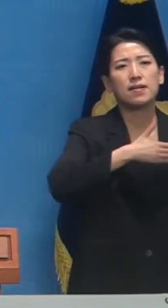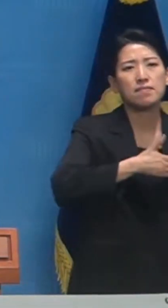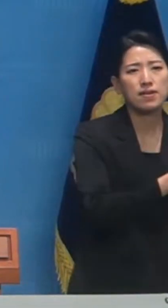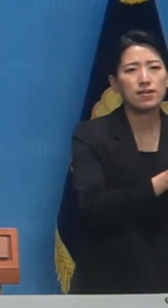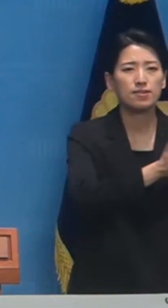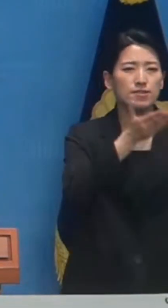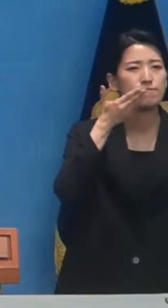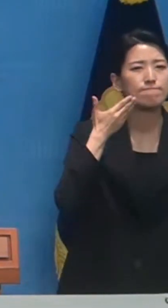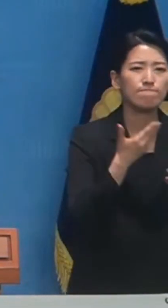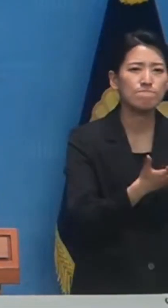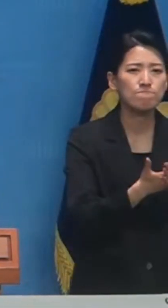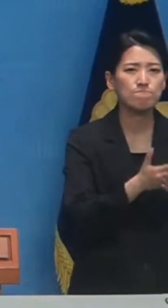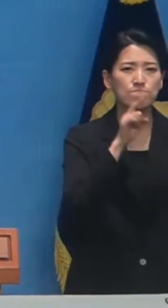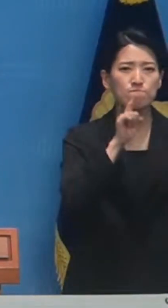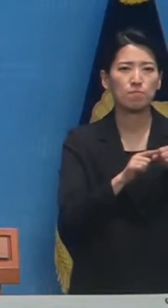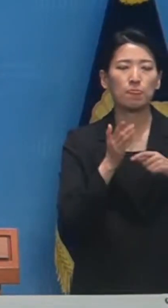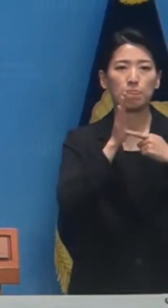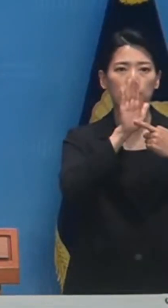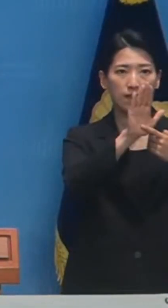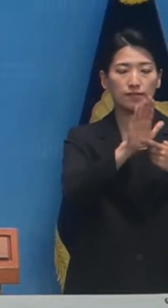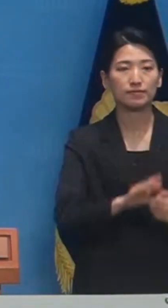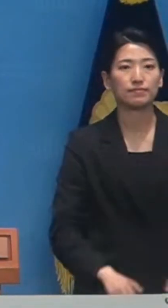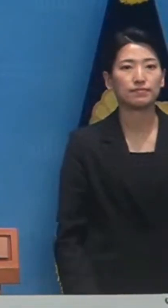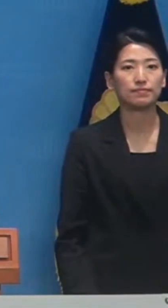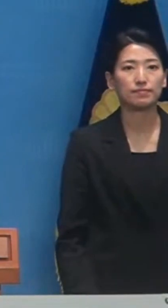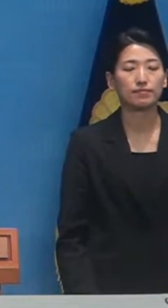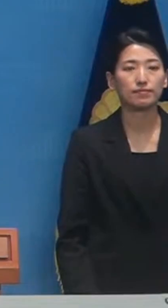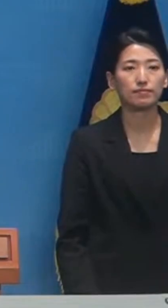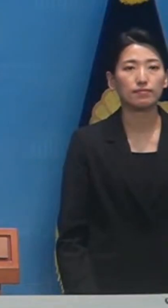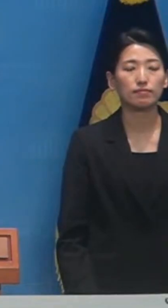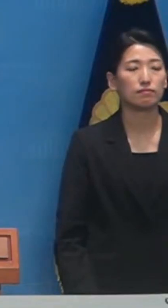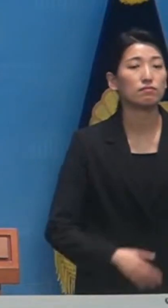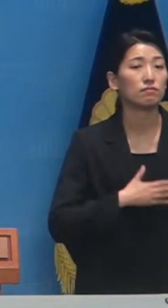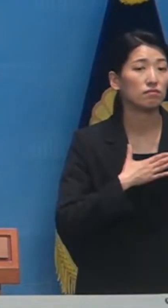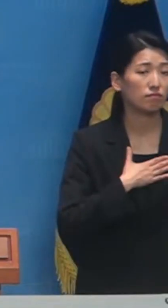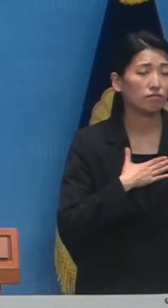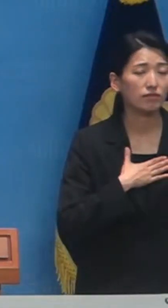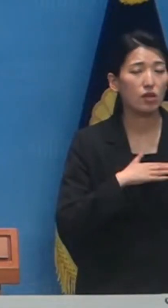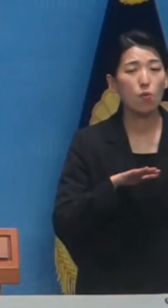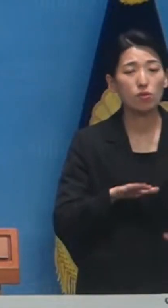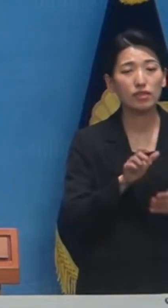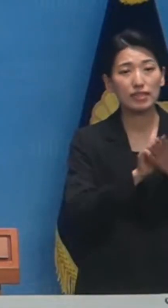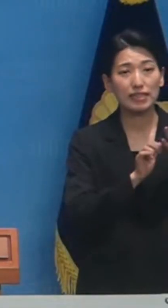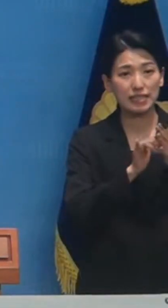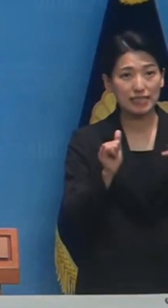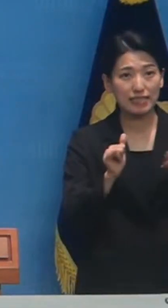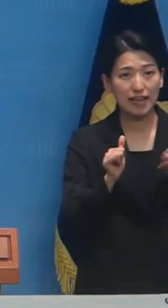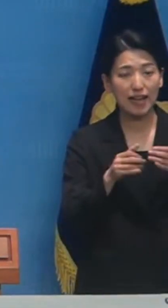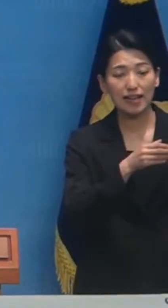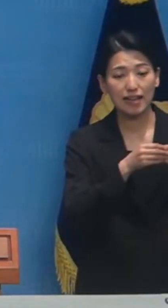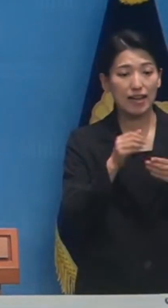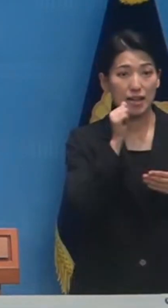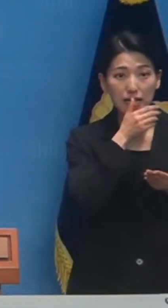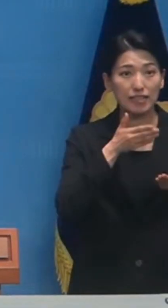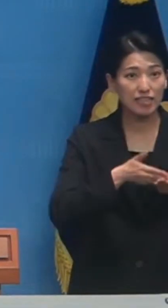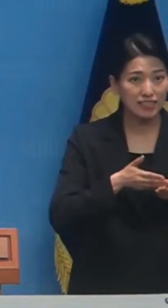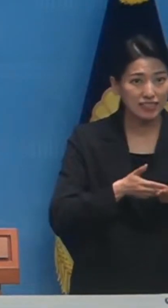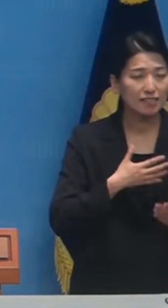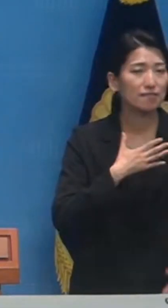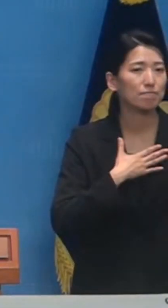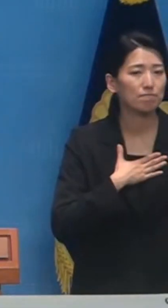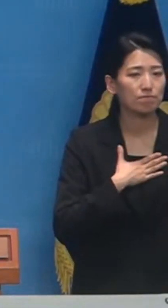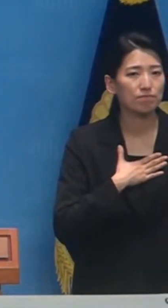위한 국회 기자회견입니다. 저는 오늘 사회를 맡은 한국청소년